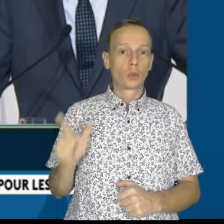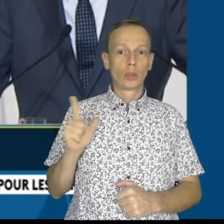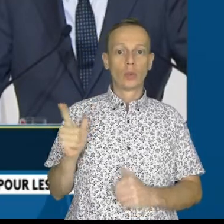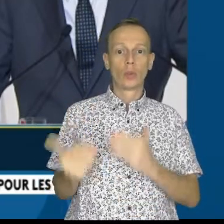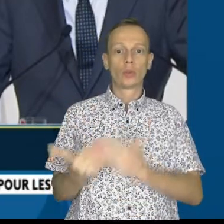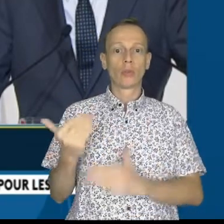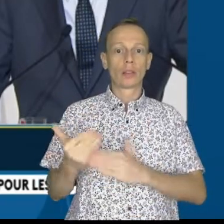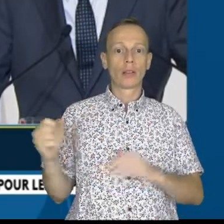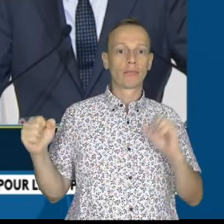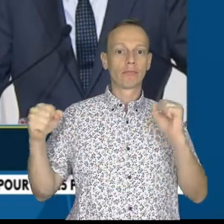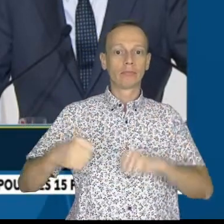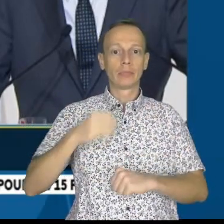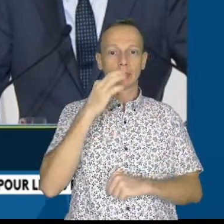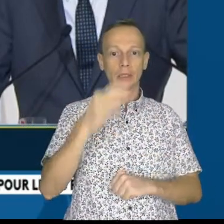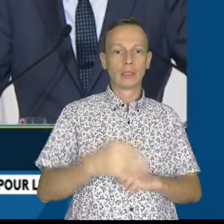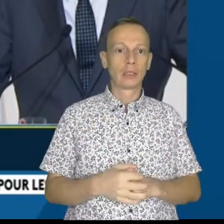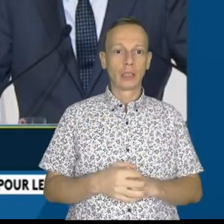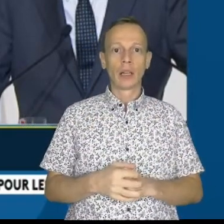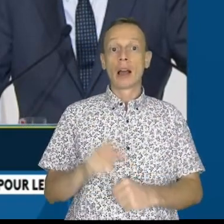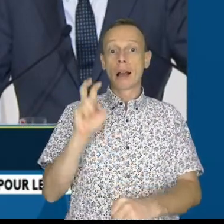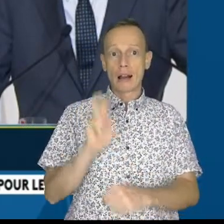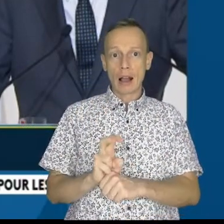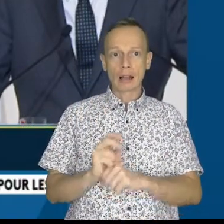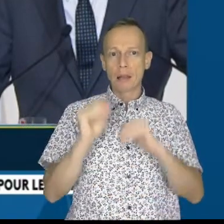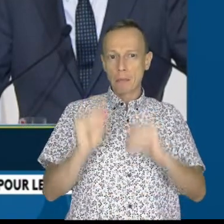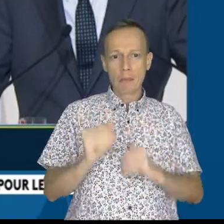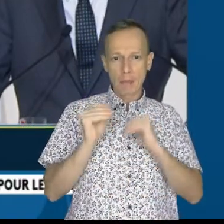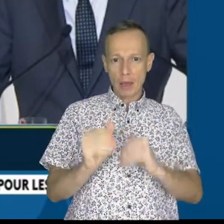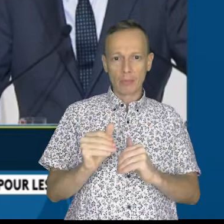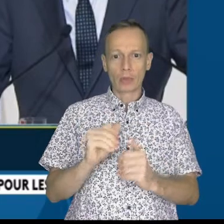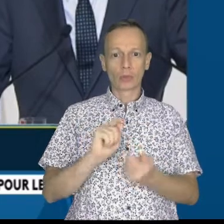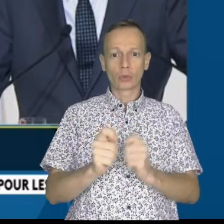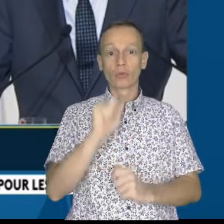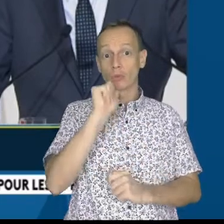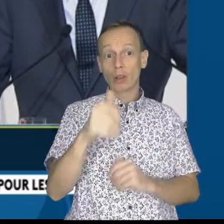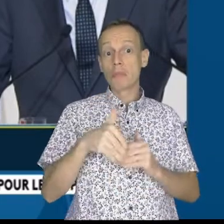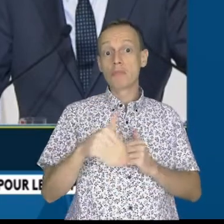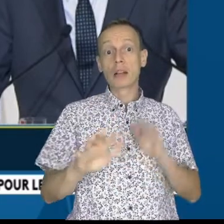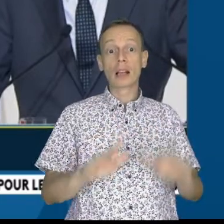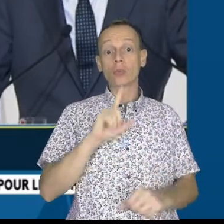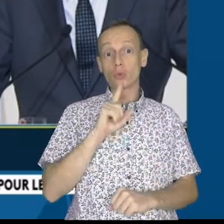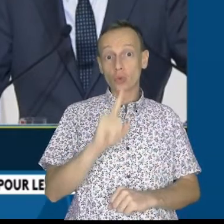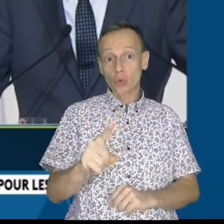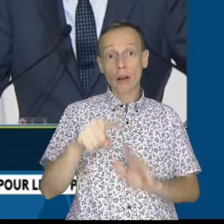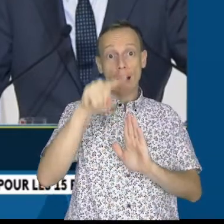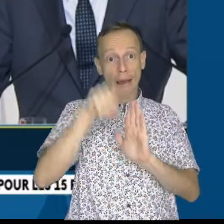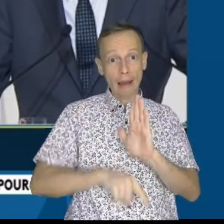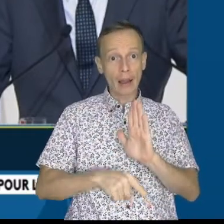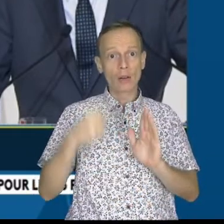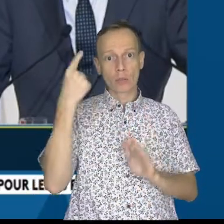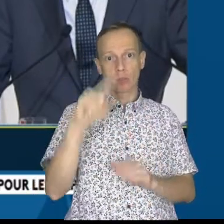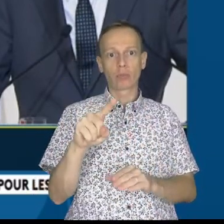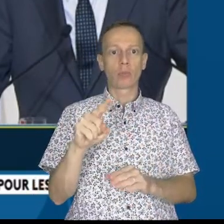ce matin de maintenir inchangées, au moins pour les 15 prochains jours, les règles